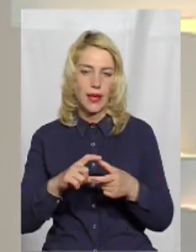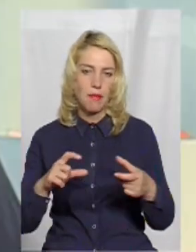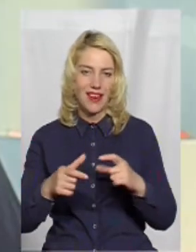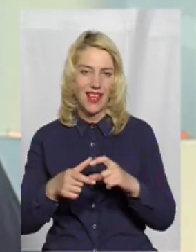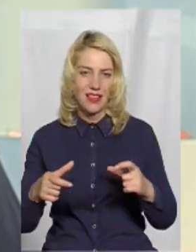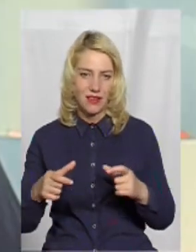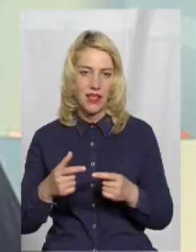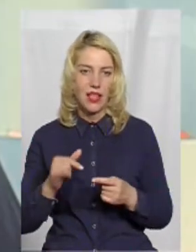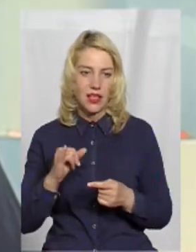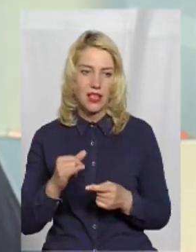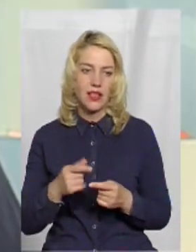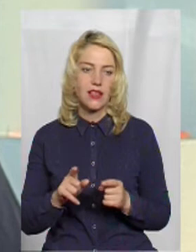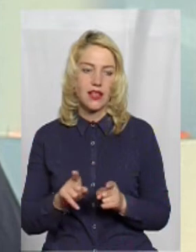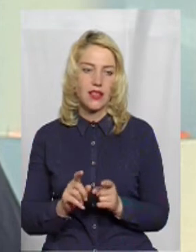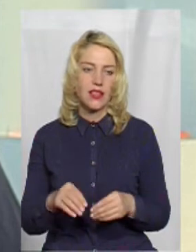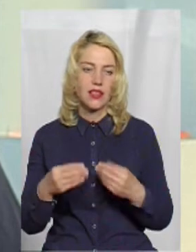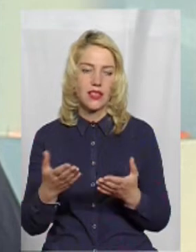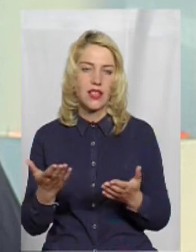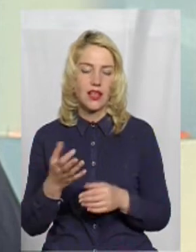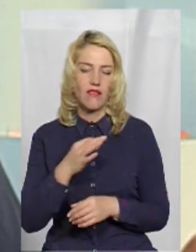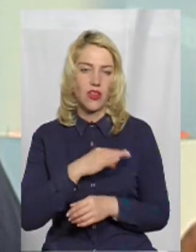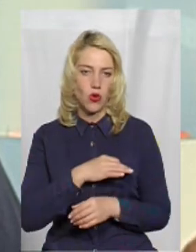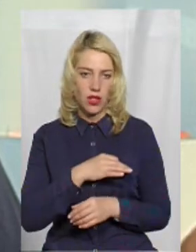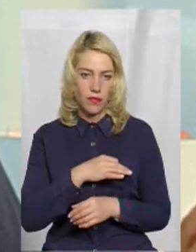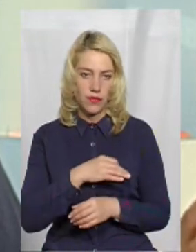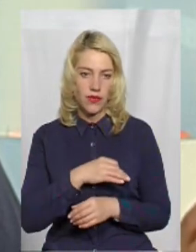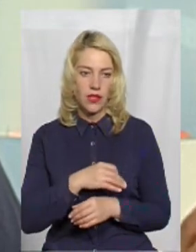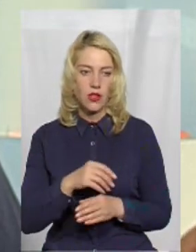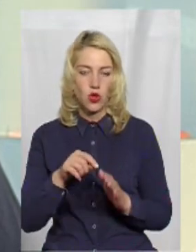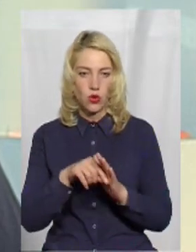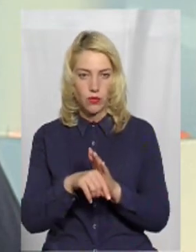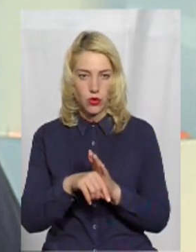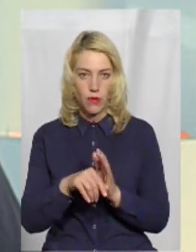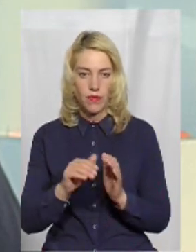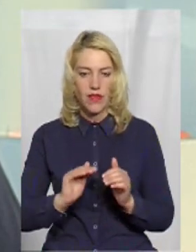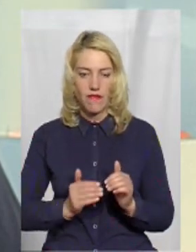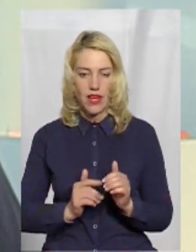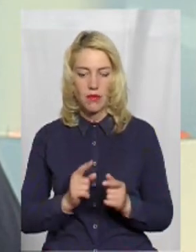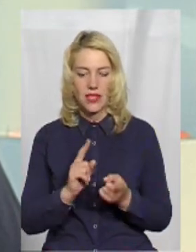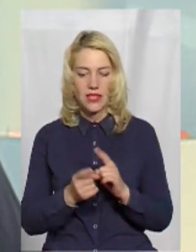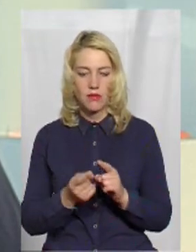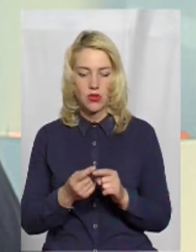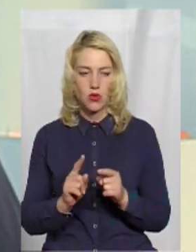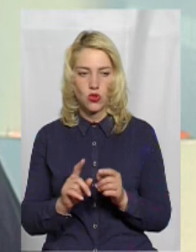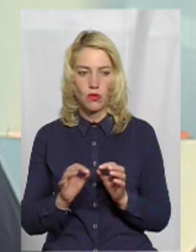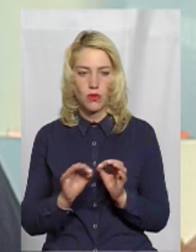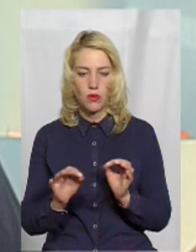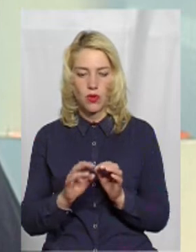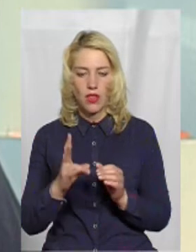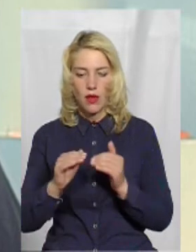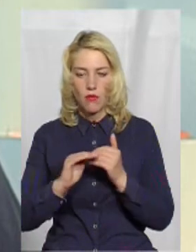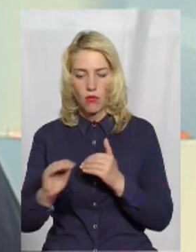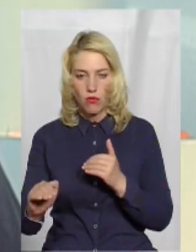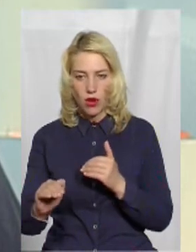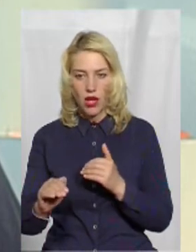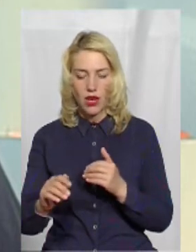Таким чином, подивіться, яка вигода виходить. Тобто Фермери замість того, щоб спалювати солому на полях, продають